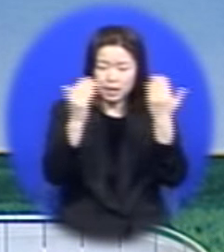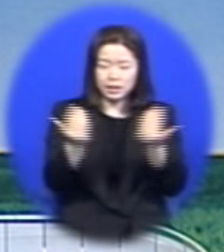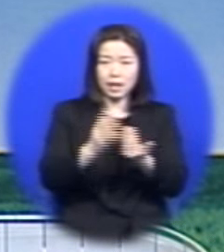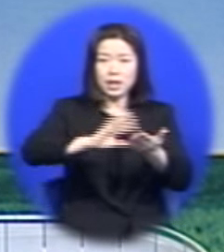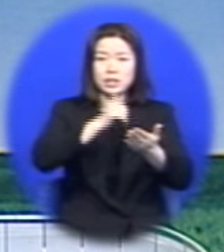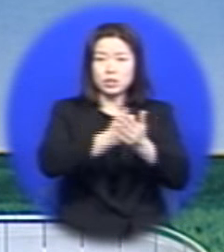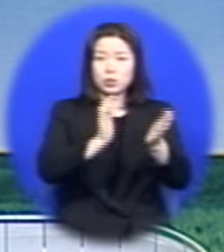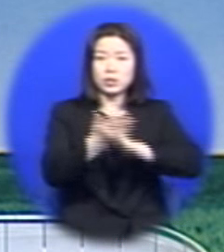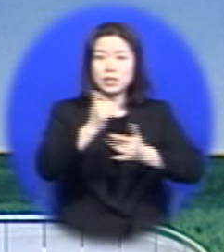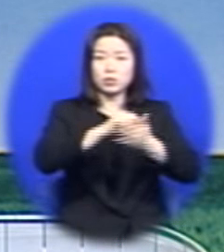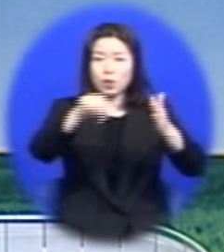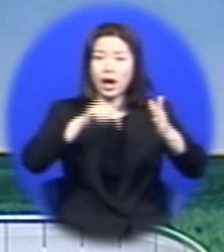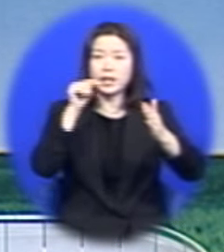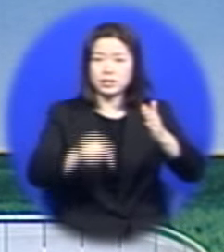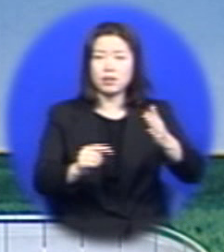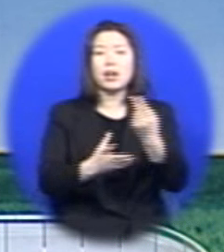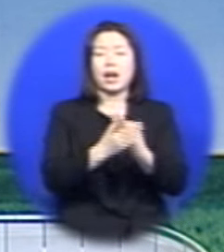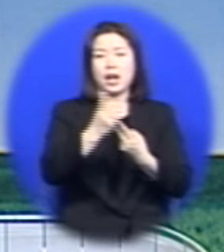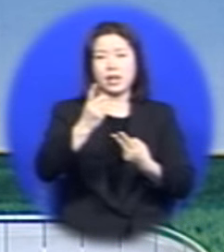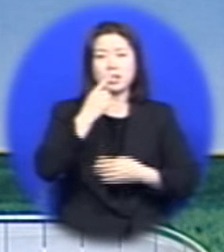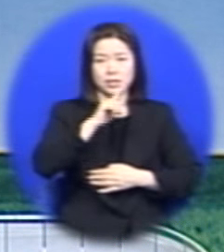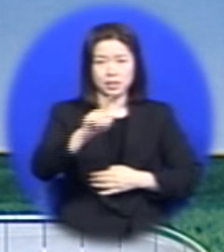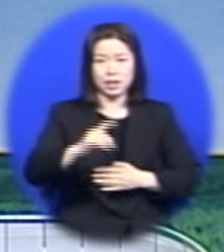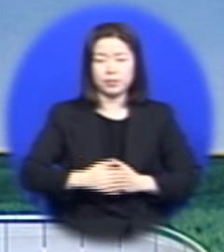그리스도 예수 안에서 하나입니다.